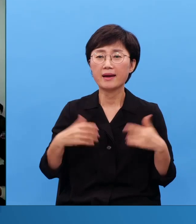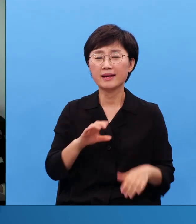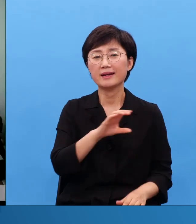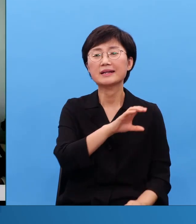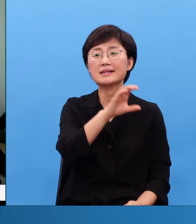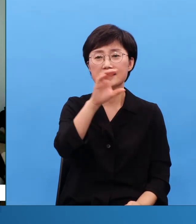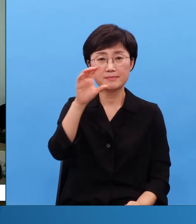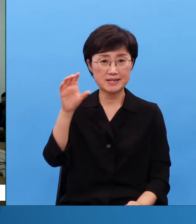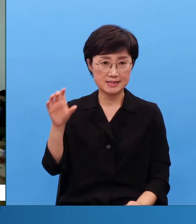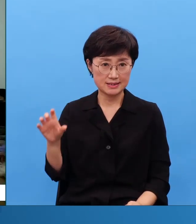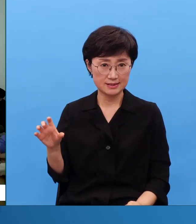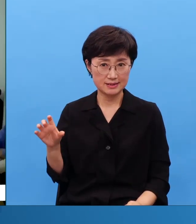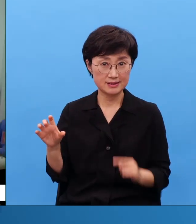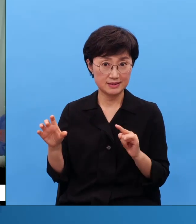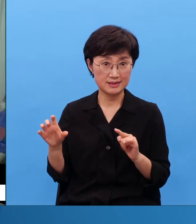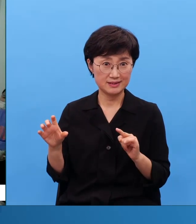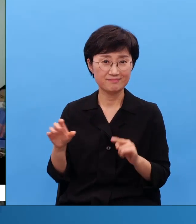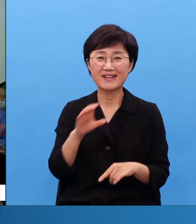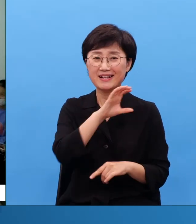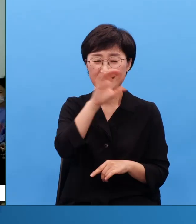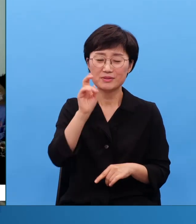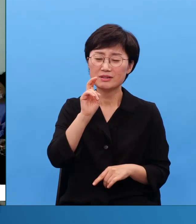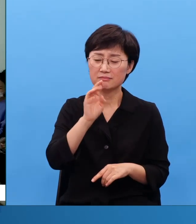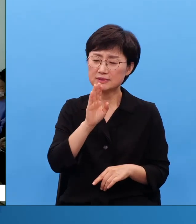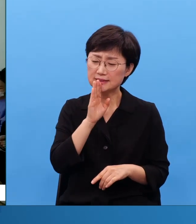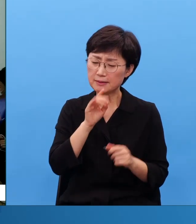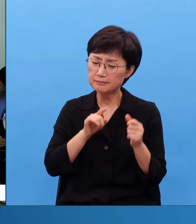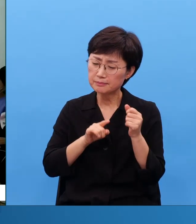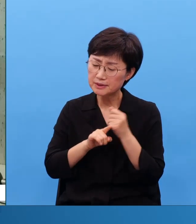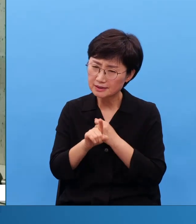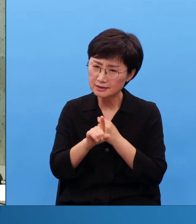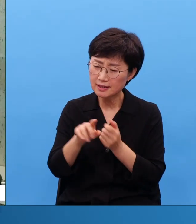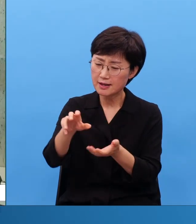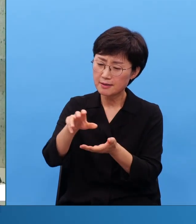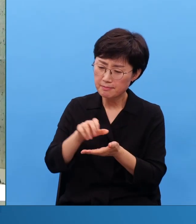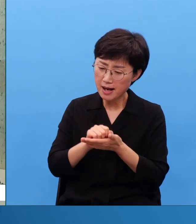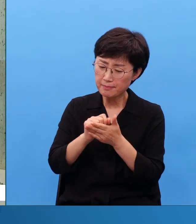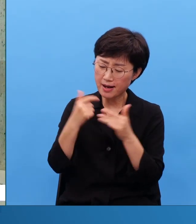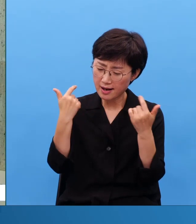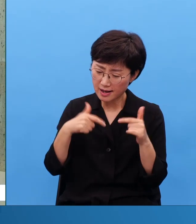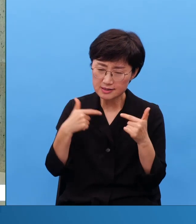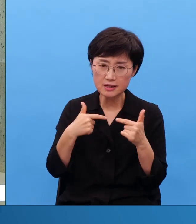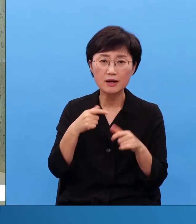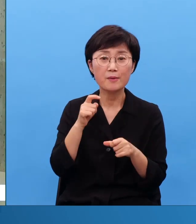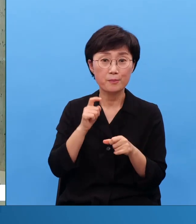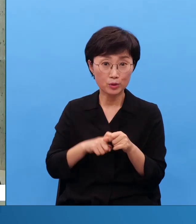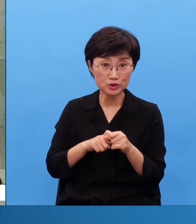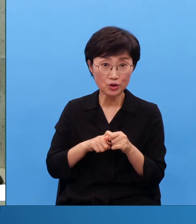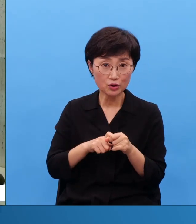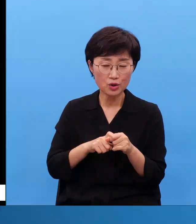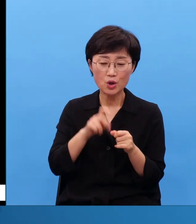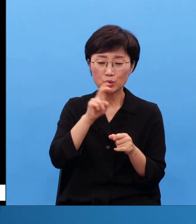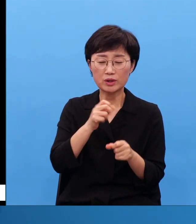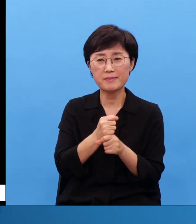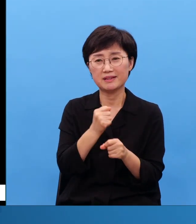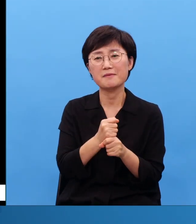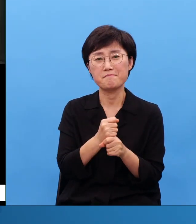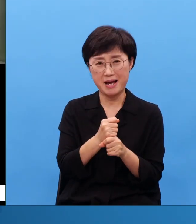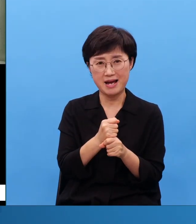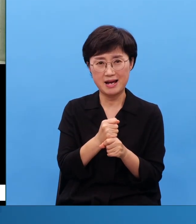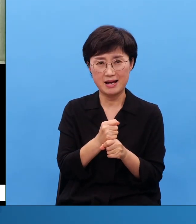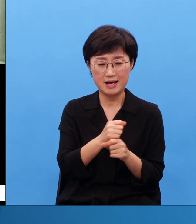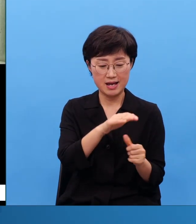크리스마스. 기쁘다고. 크리스마스의 참된 의미를 매일 항상 누릴 수 있도록 제작된 이번 앨범은